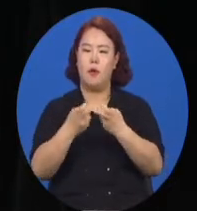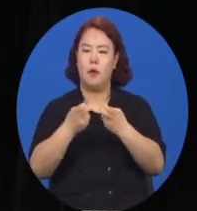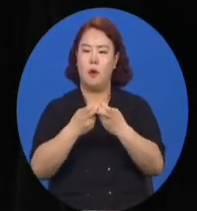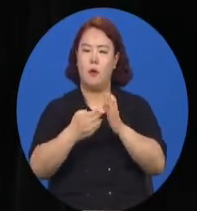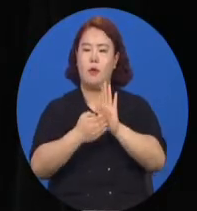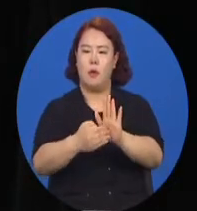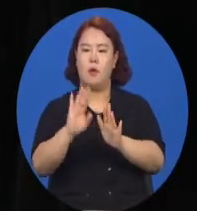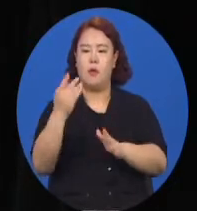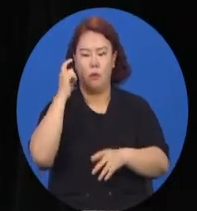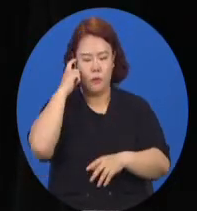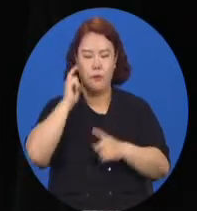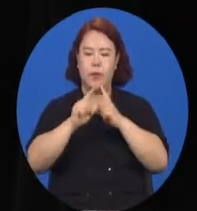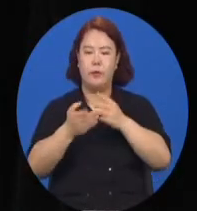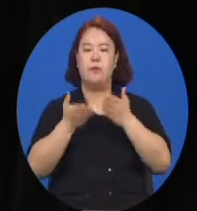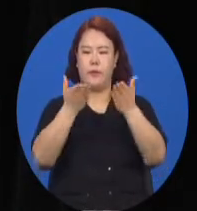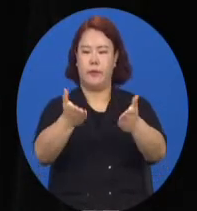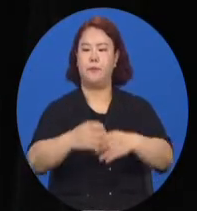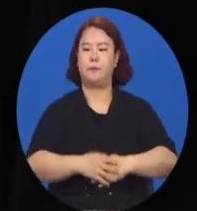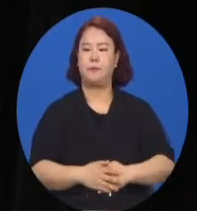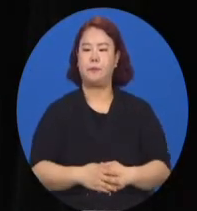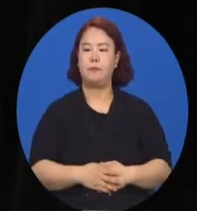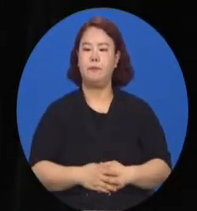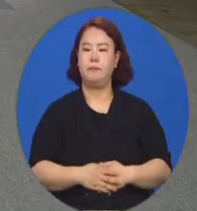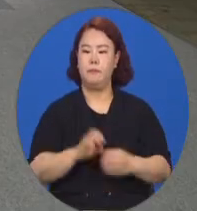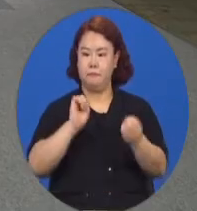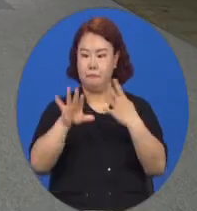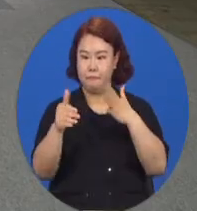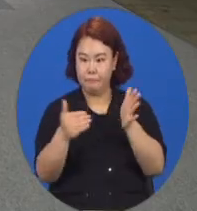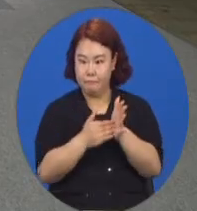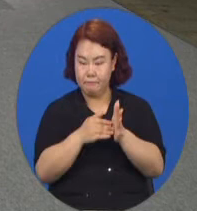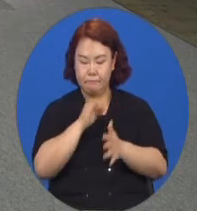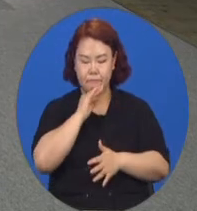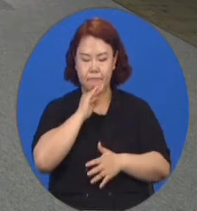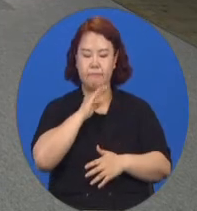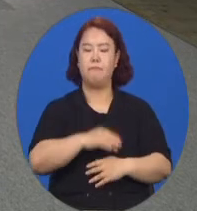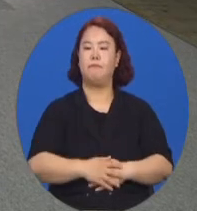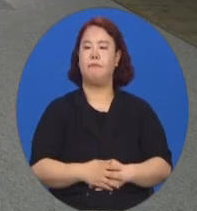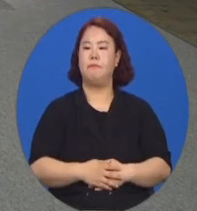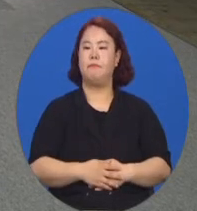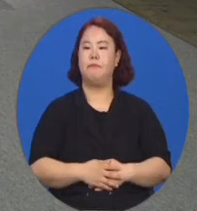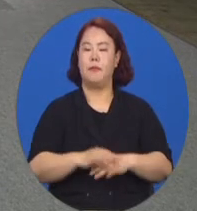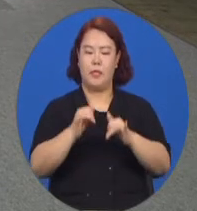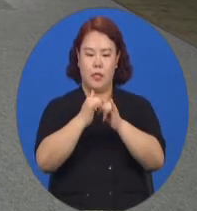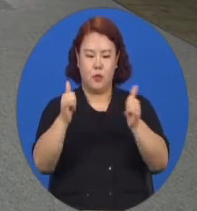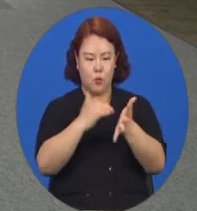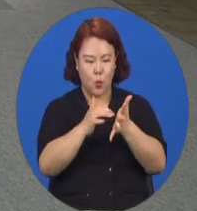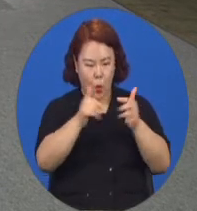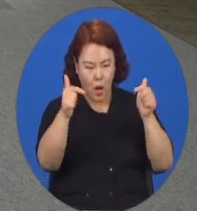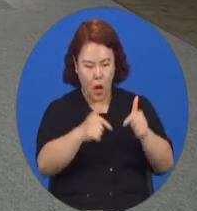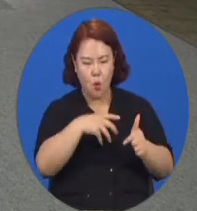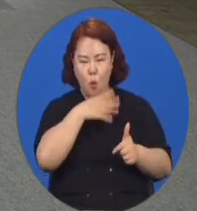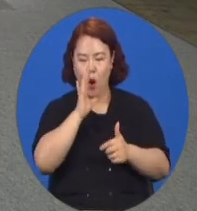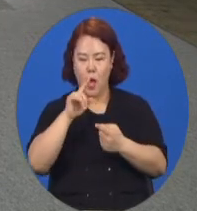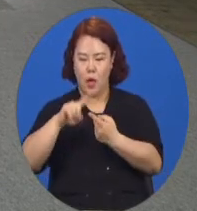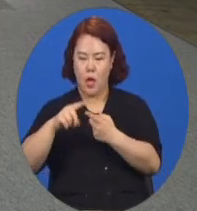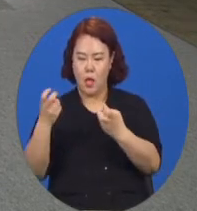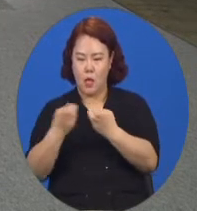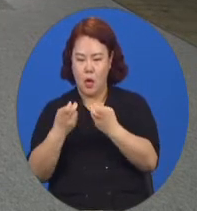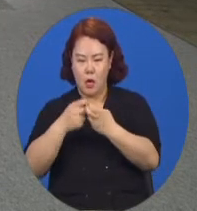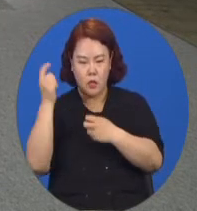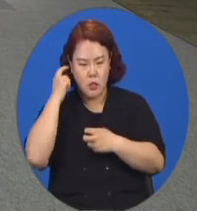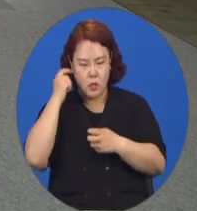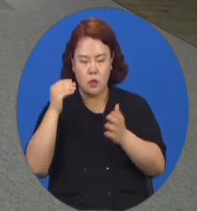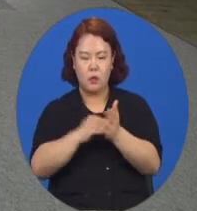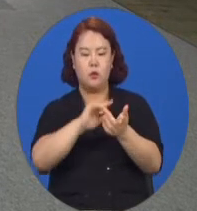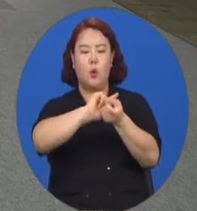말씀드리겠습니다. 네, 답변 다 하셨습니까? 예. 예. 자, 인구 감소 또 고령화에 대한 대책들을 들으셨는데요. 이에